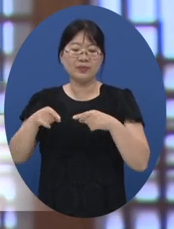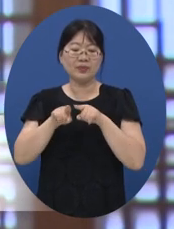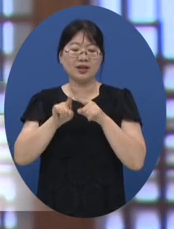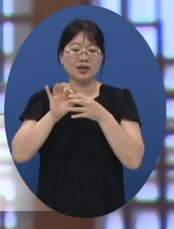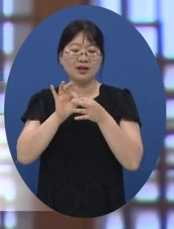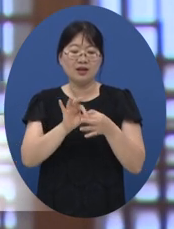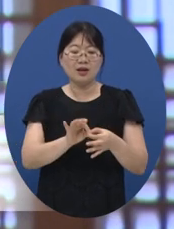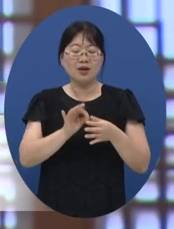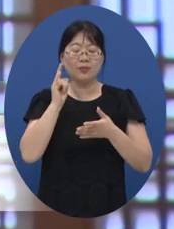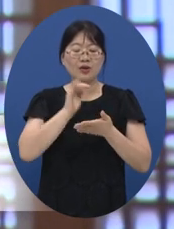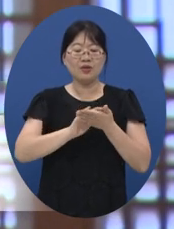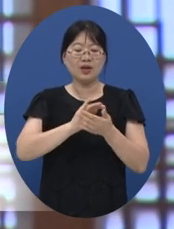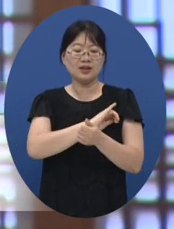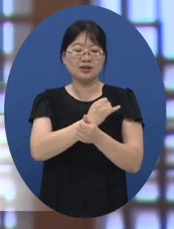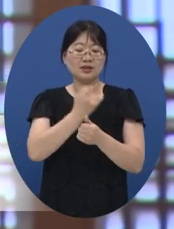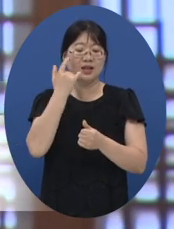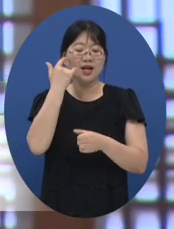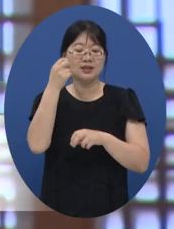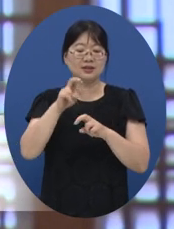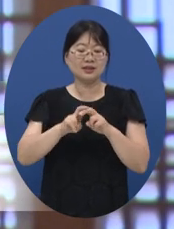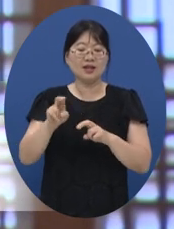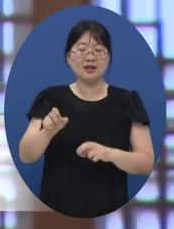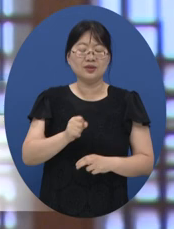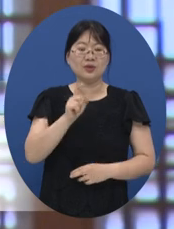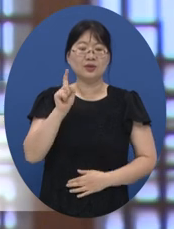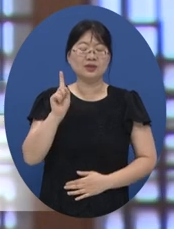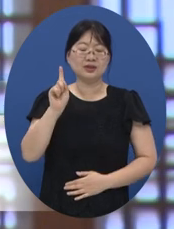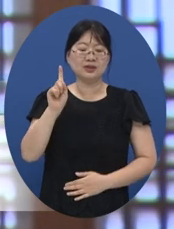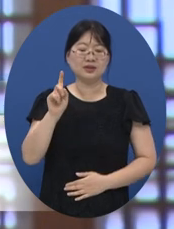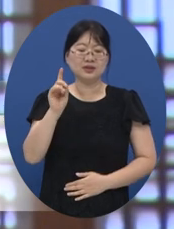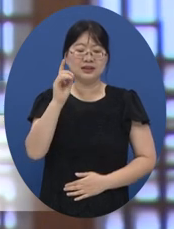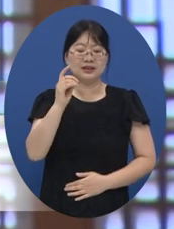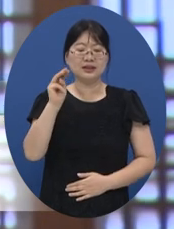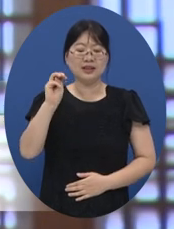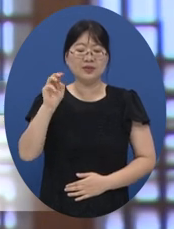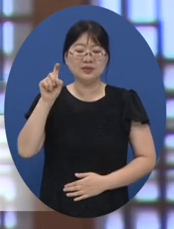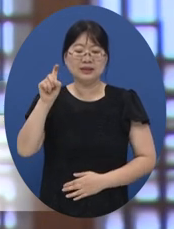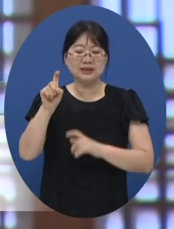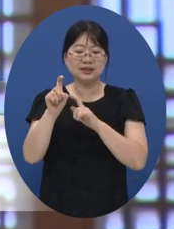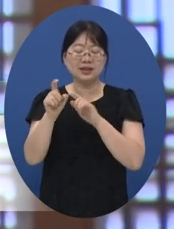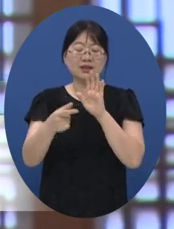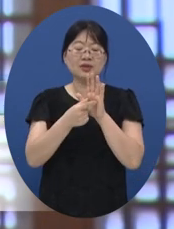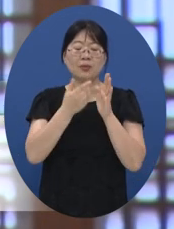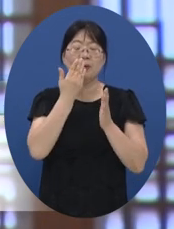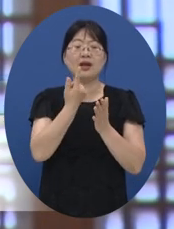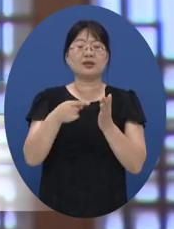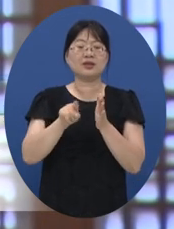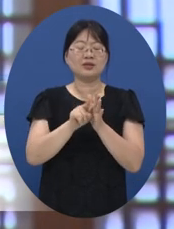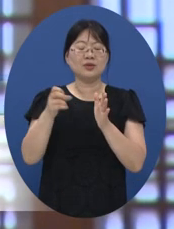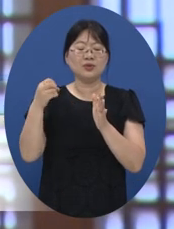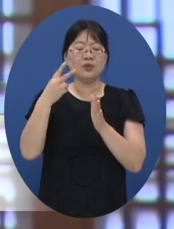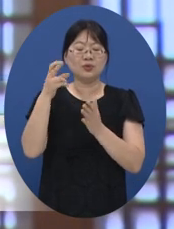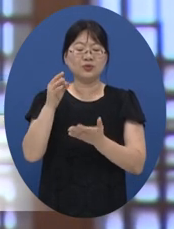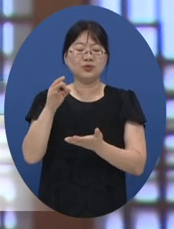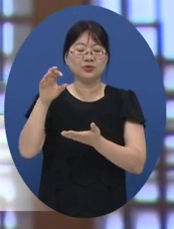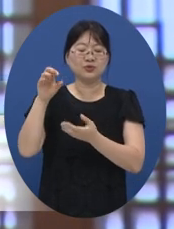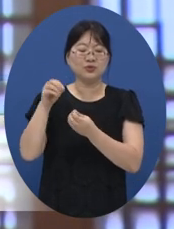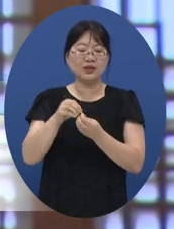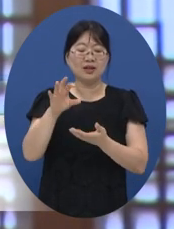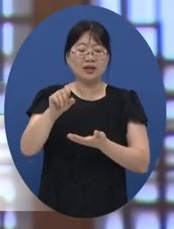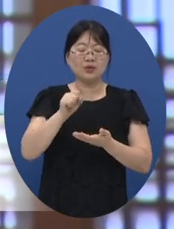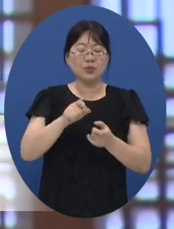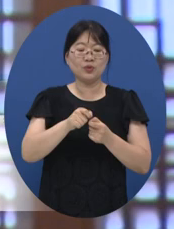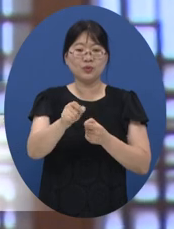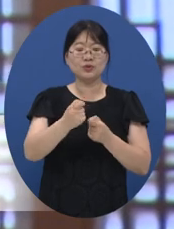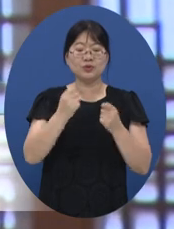평화와 인권을 생각하는 장으로 bmg 가 에 기록될 수 있도록 또 유산으로 영원히